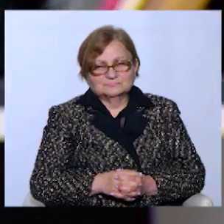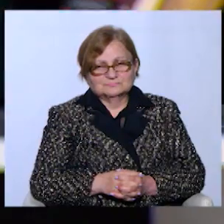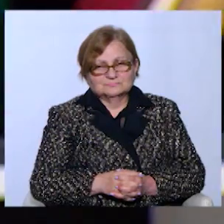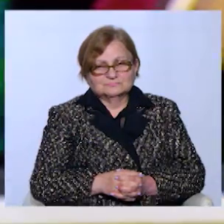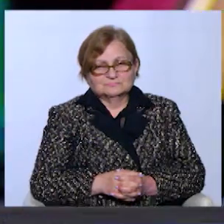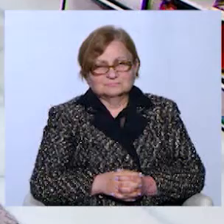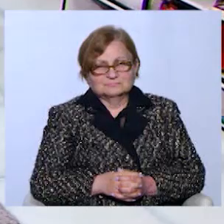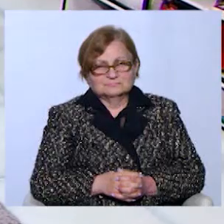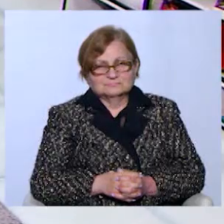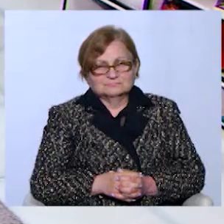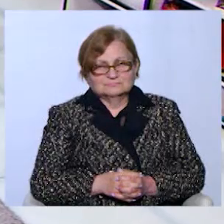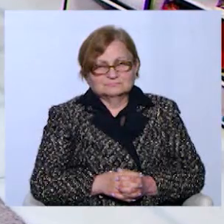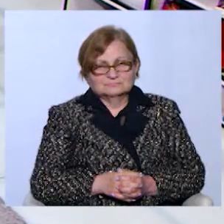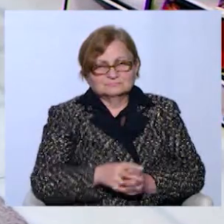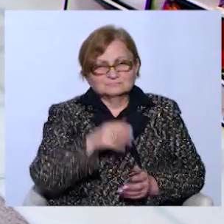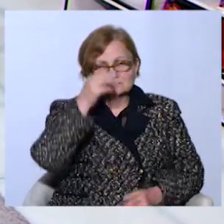აი ასე გადავკეცავ.